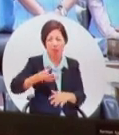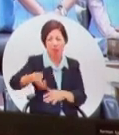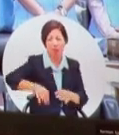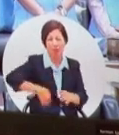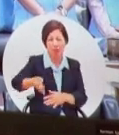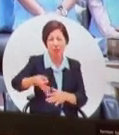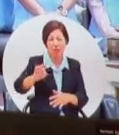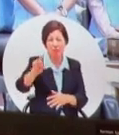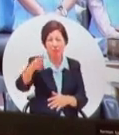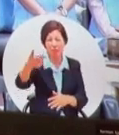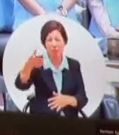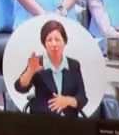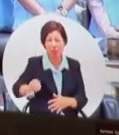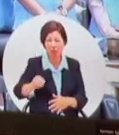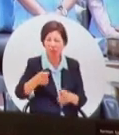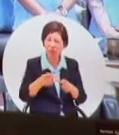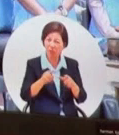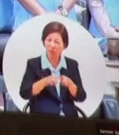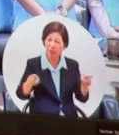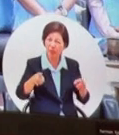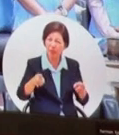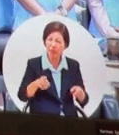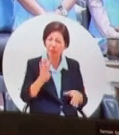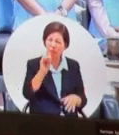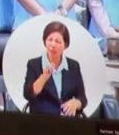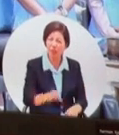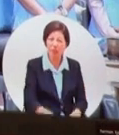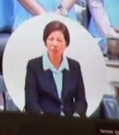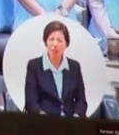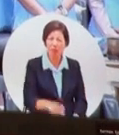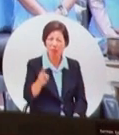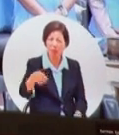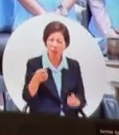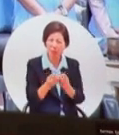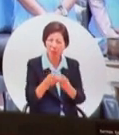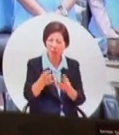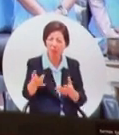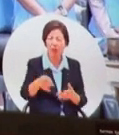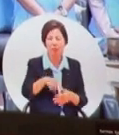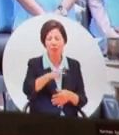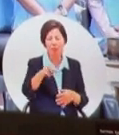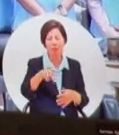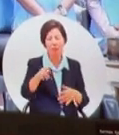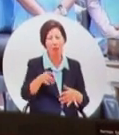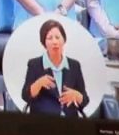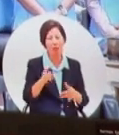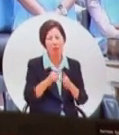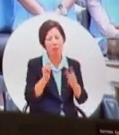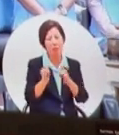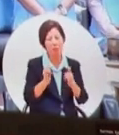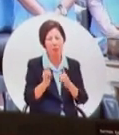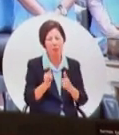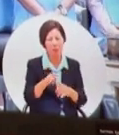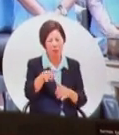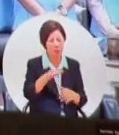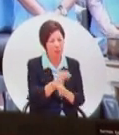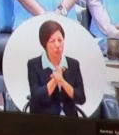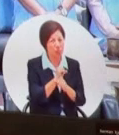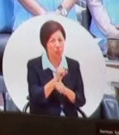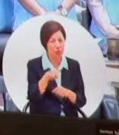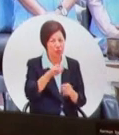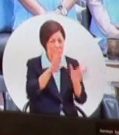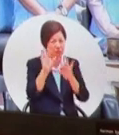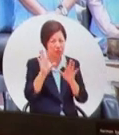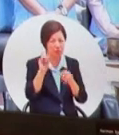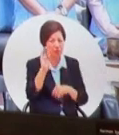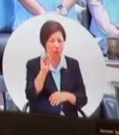公平吗？一堆的这个灾民都遇到了相同的情形，你们有去注意这个情形吗？后面的善